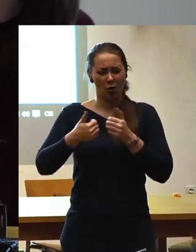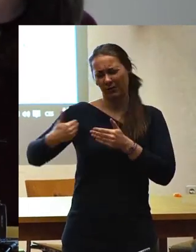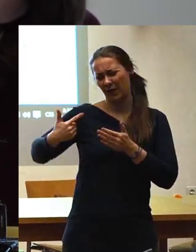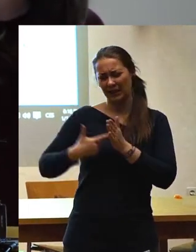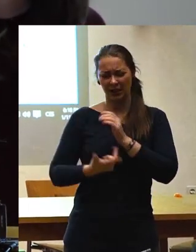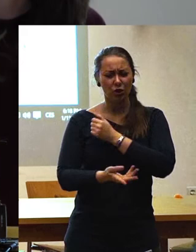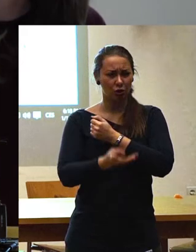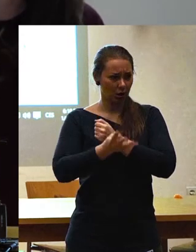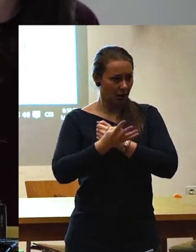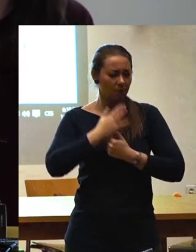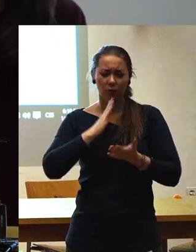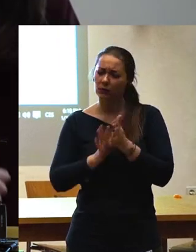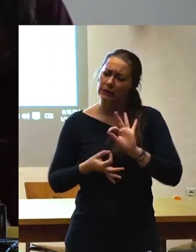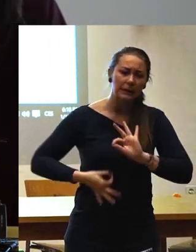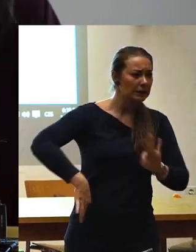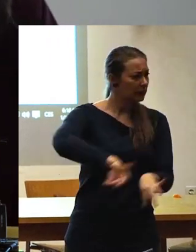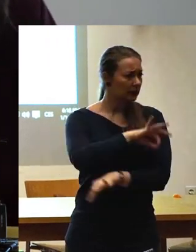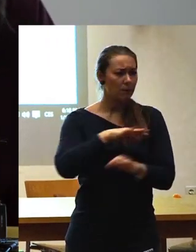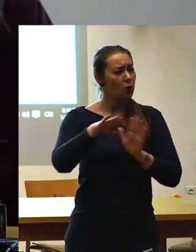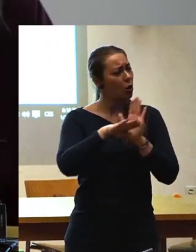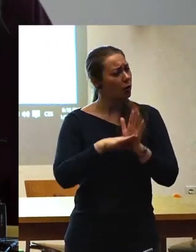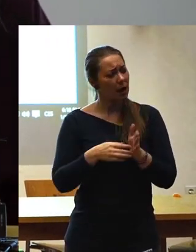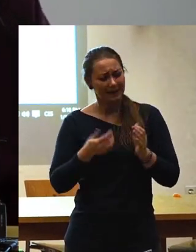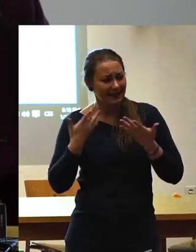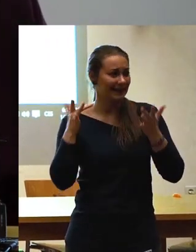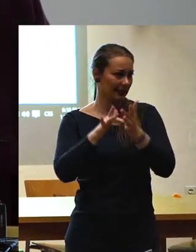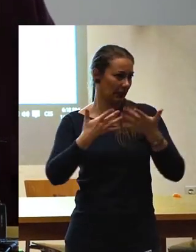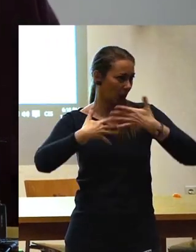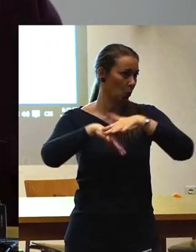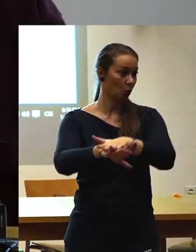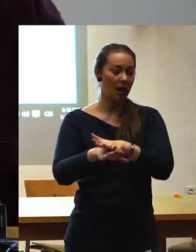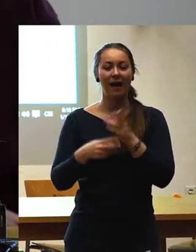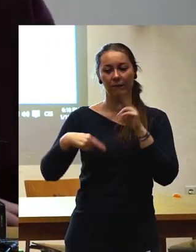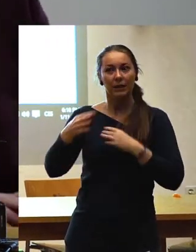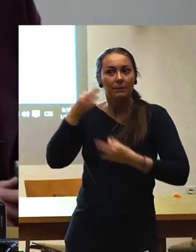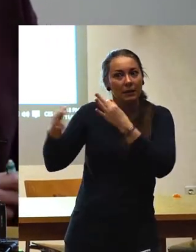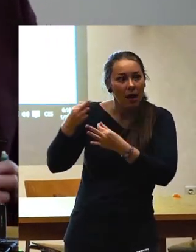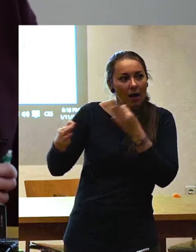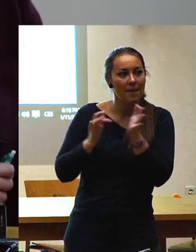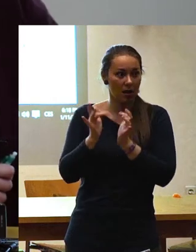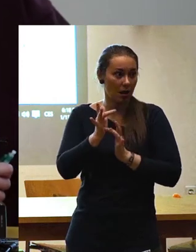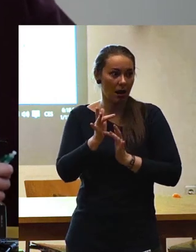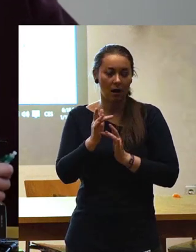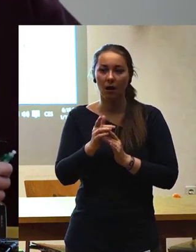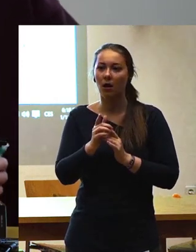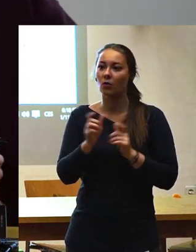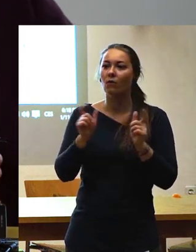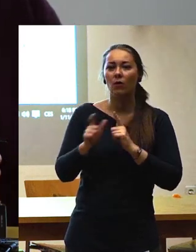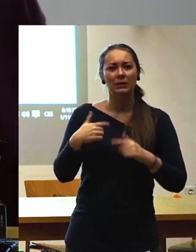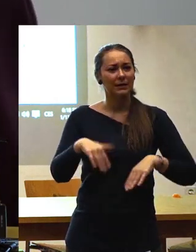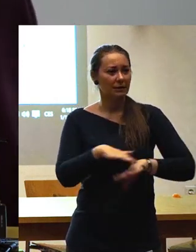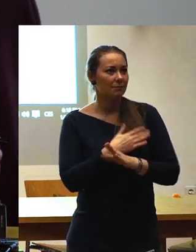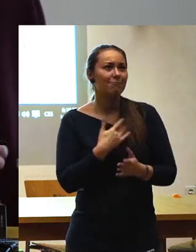a propracovaný inkluzivní program. O čem bude už Maria víc mluvit potom sama. My jsme si řekli, že ten